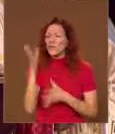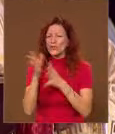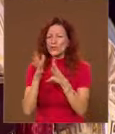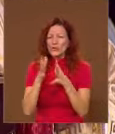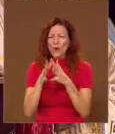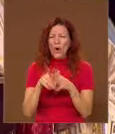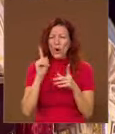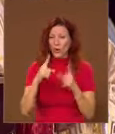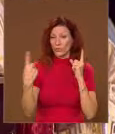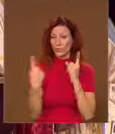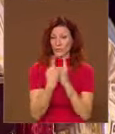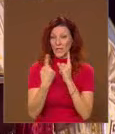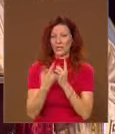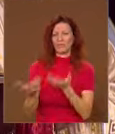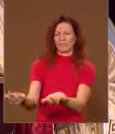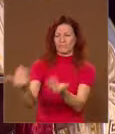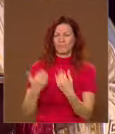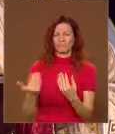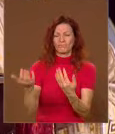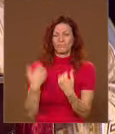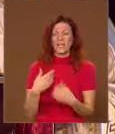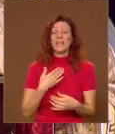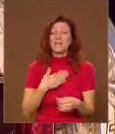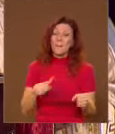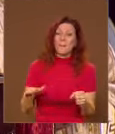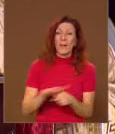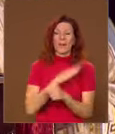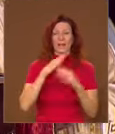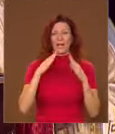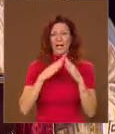ги да влязат, за да се напълни къщата ми.